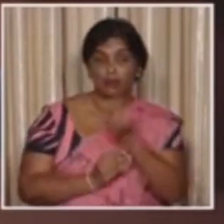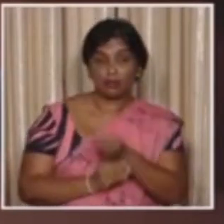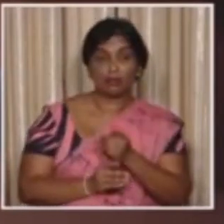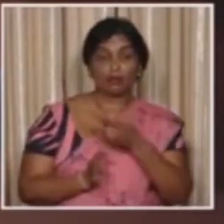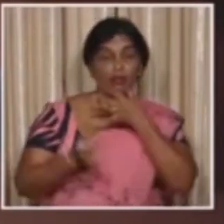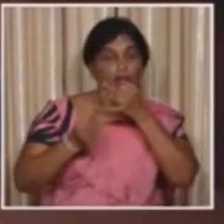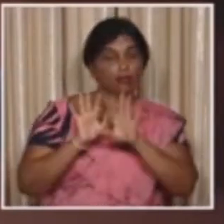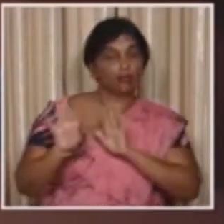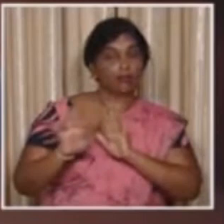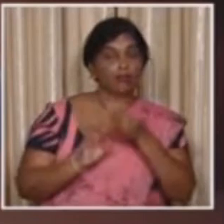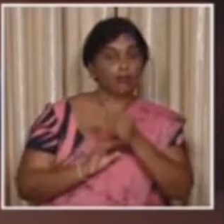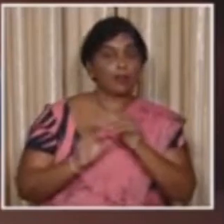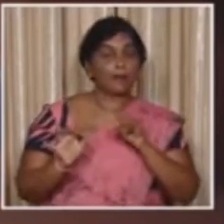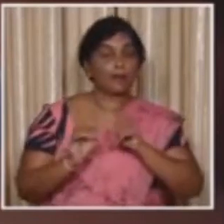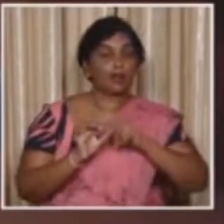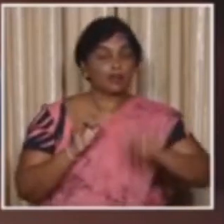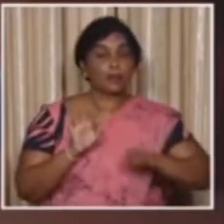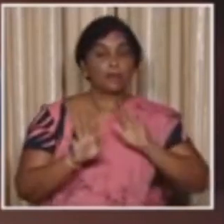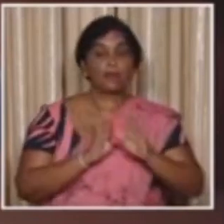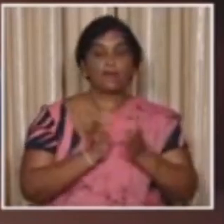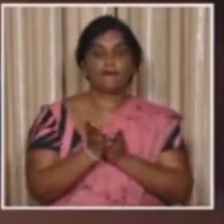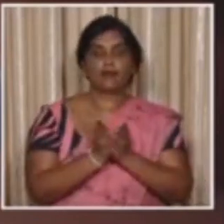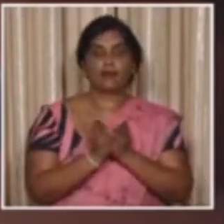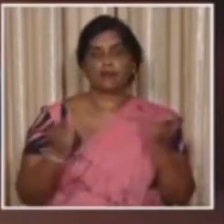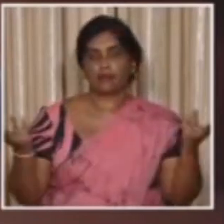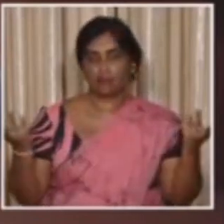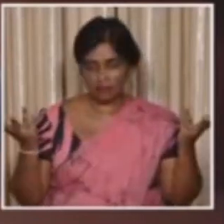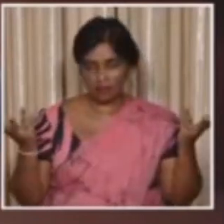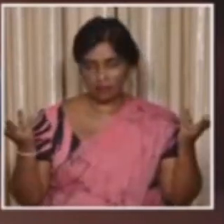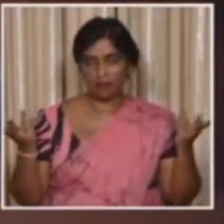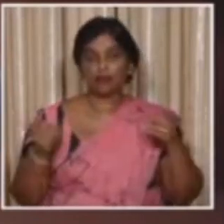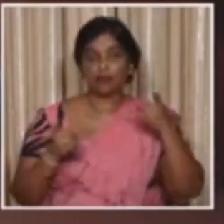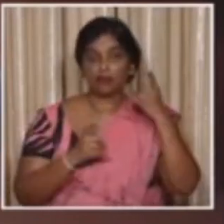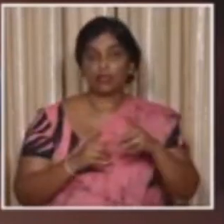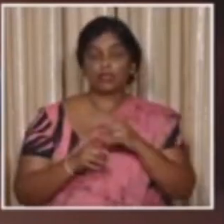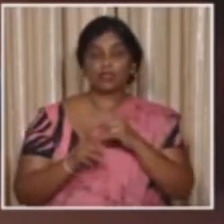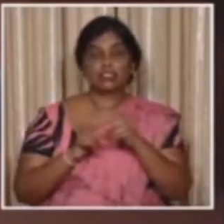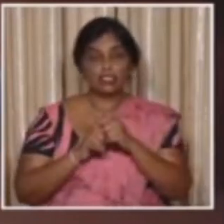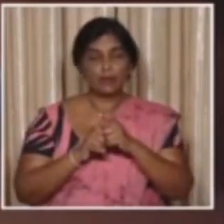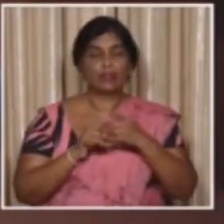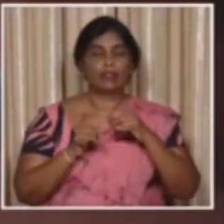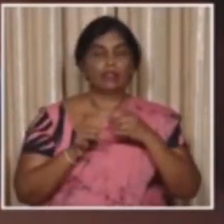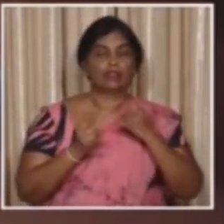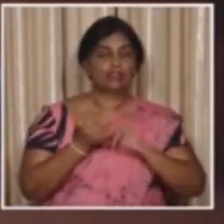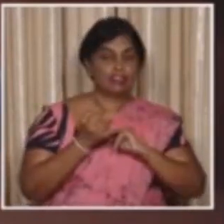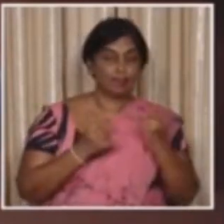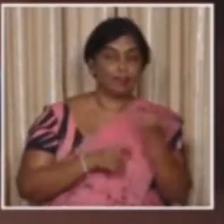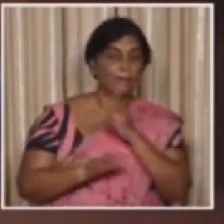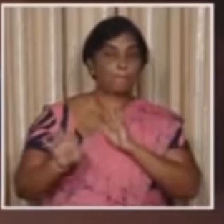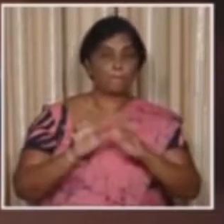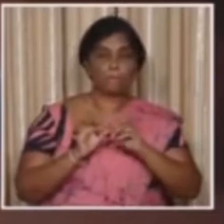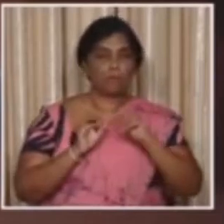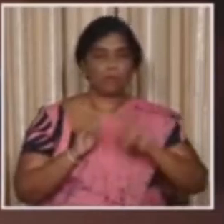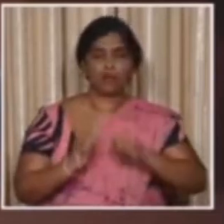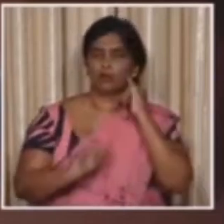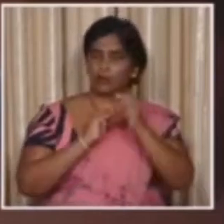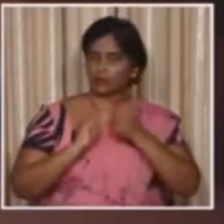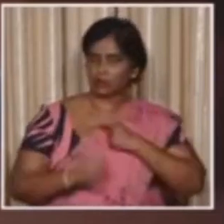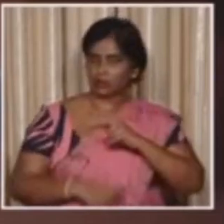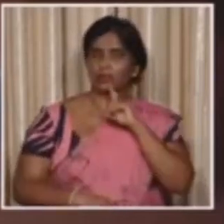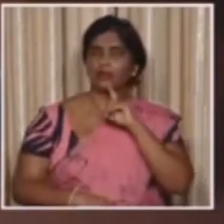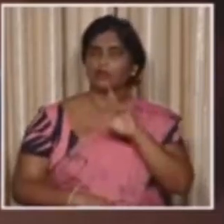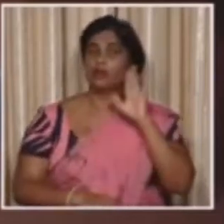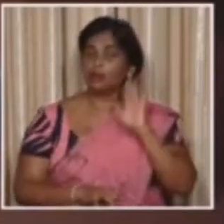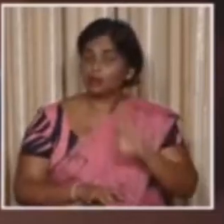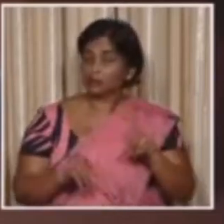nisi hasri mat den no na palak mandali itu winiat neti bawa. Ini sami dharma dasa ke palaka mandalai pilihan itu apa yang wujudnya ini dapat kira? Hebe,